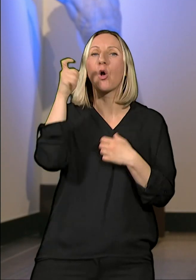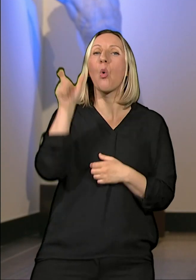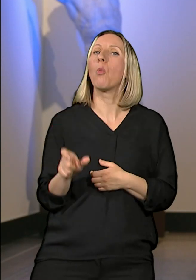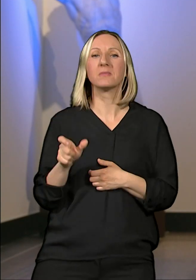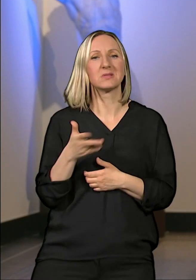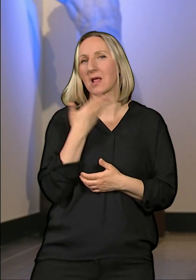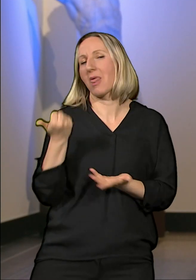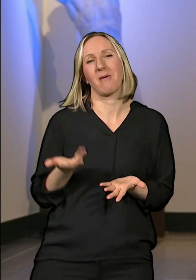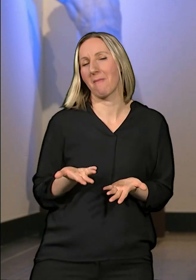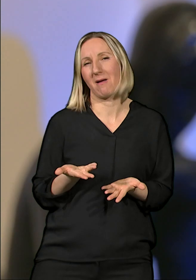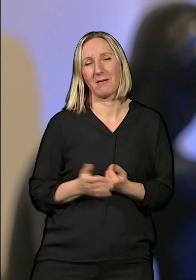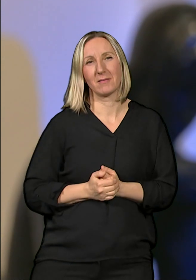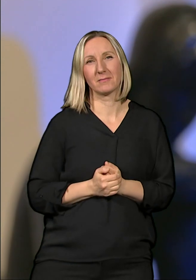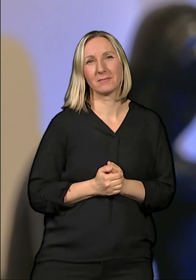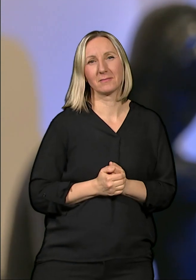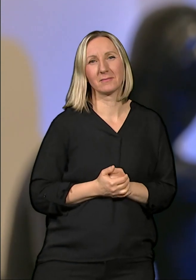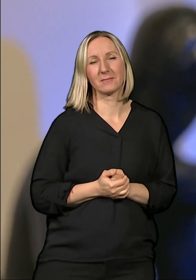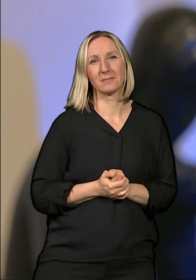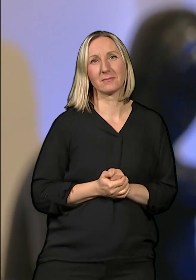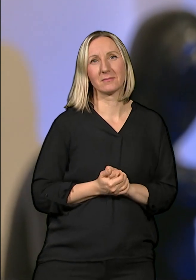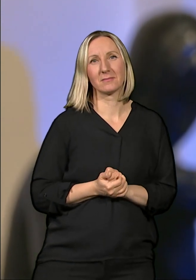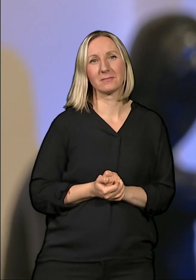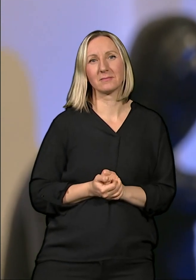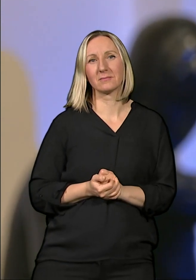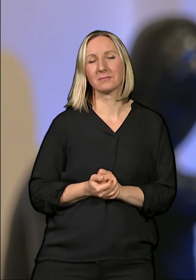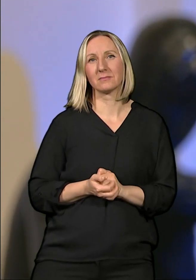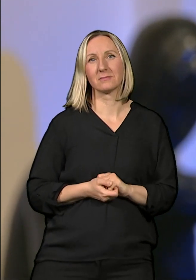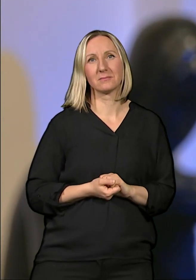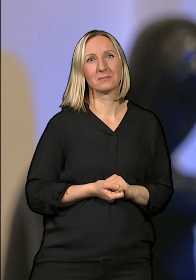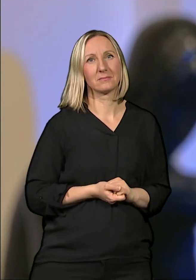ne postoji. I